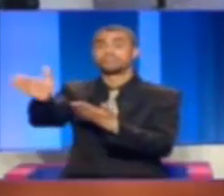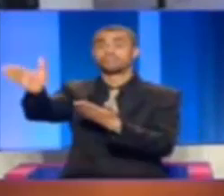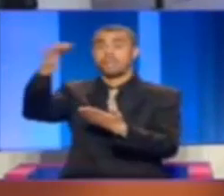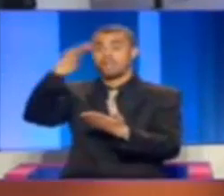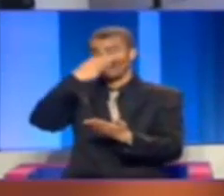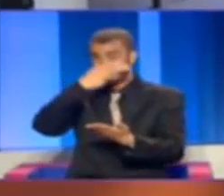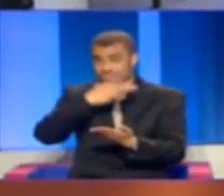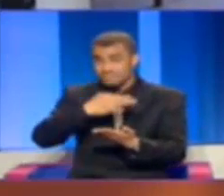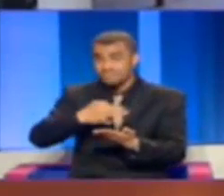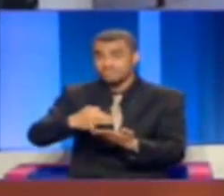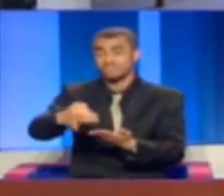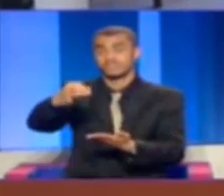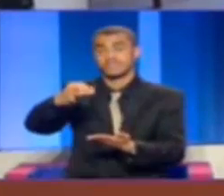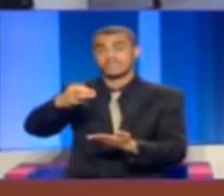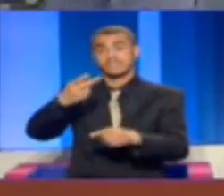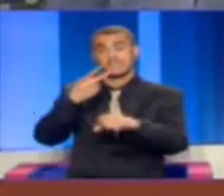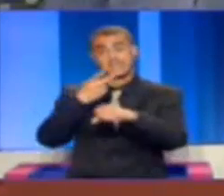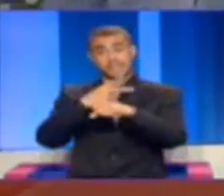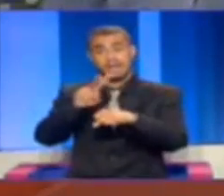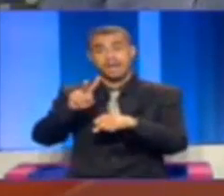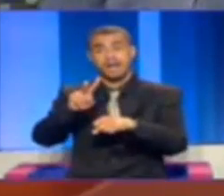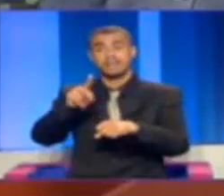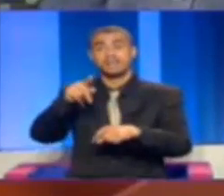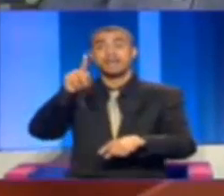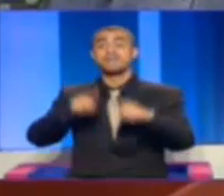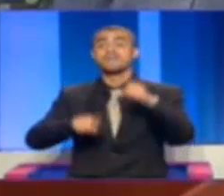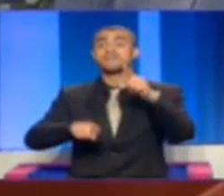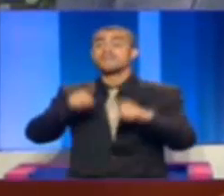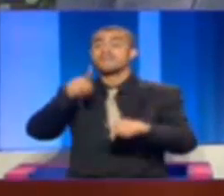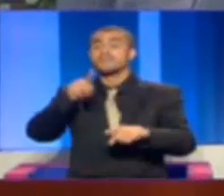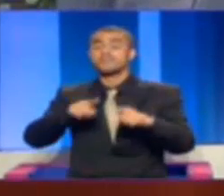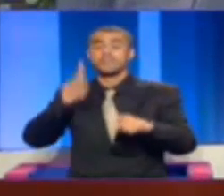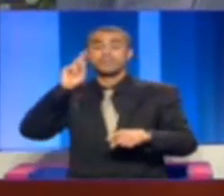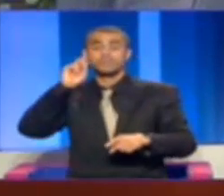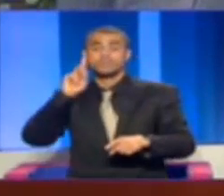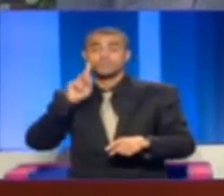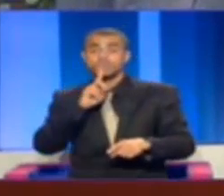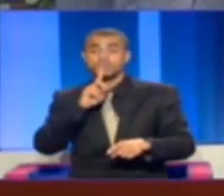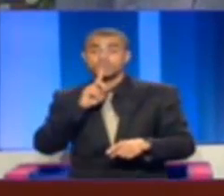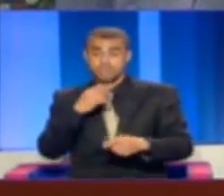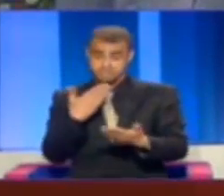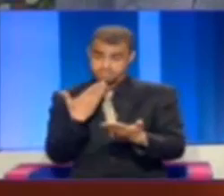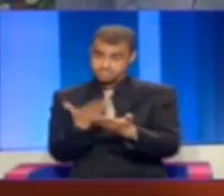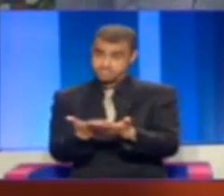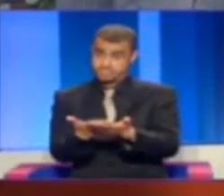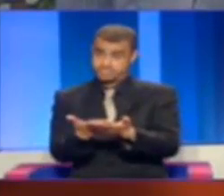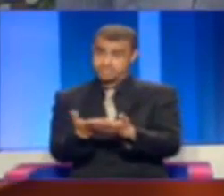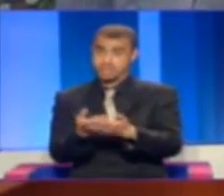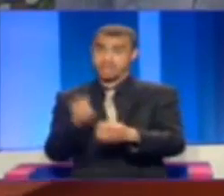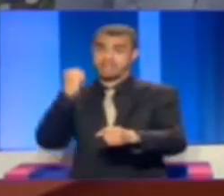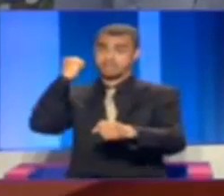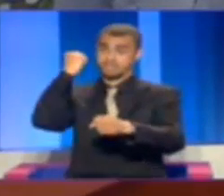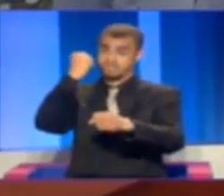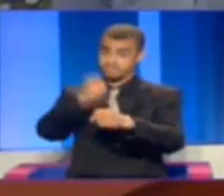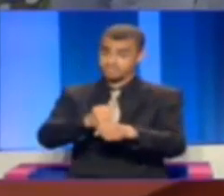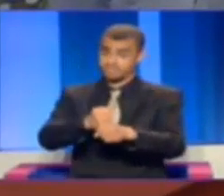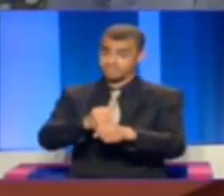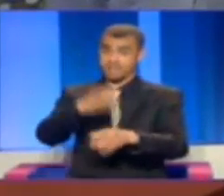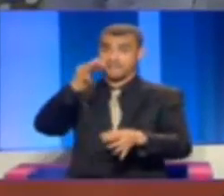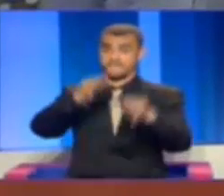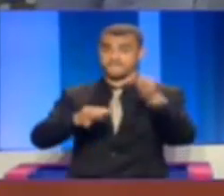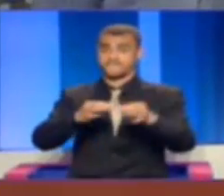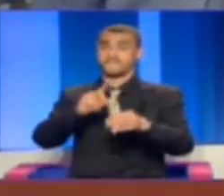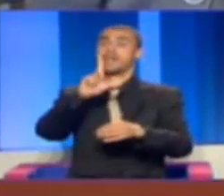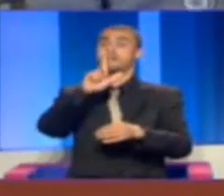الاحيان، لان بالمي المتغيرات اللي كاينه دابا حاليا انه حتى الصم اصبح يقترف الجريمه الى حد قريب. راه